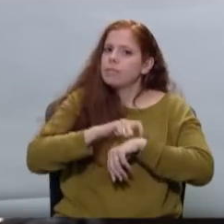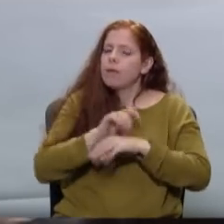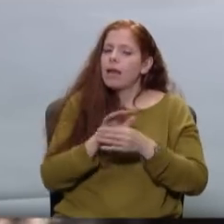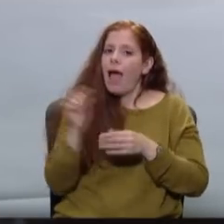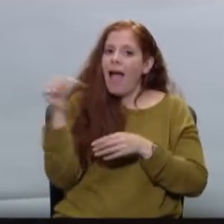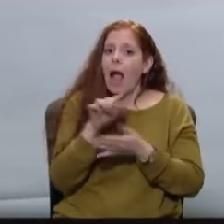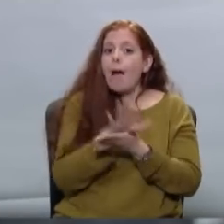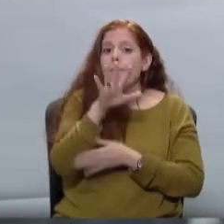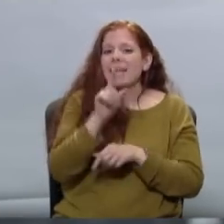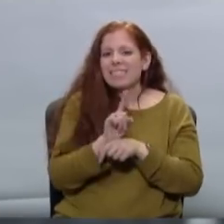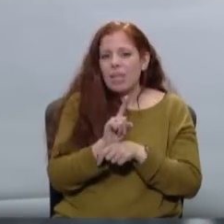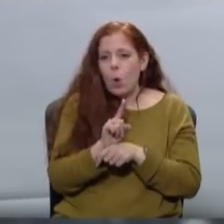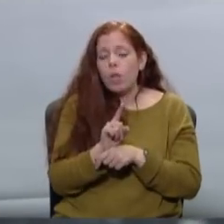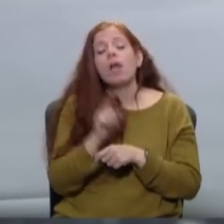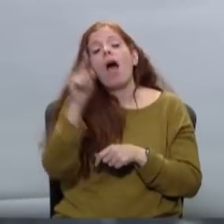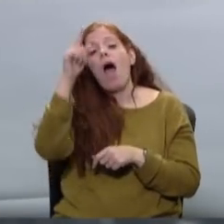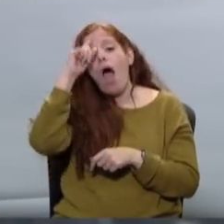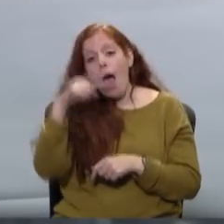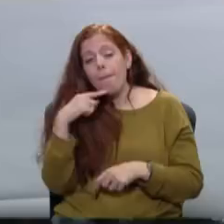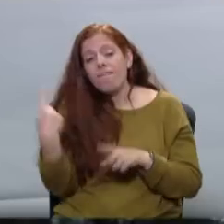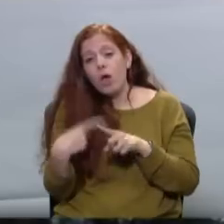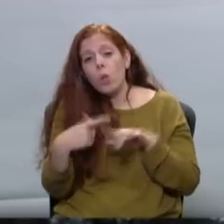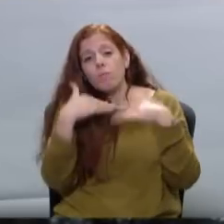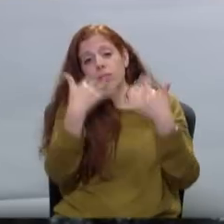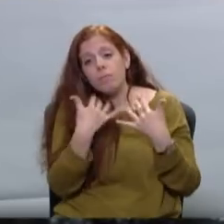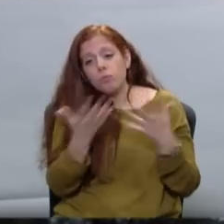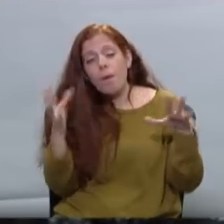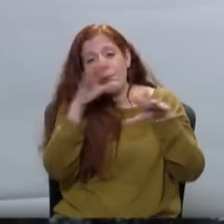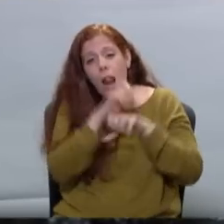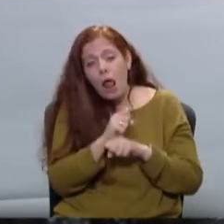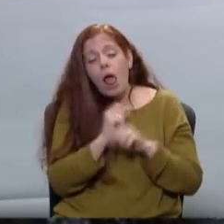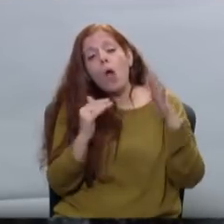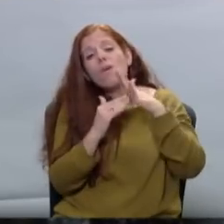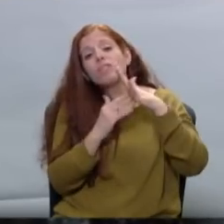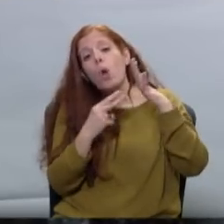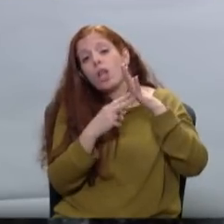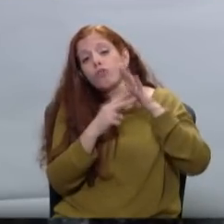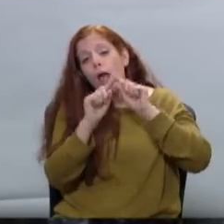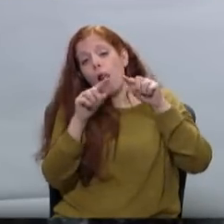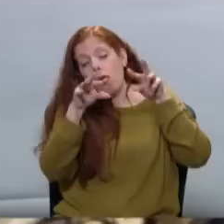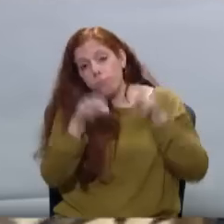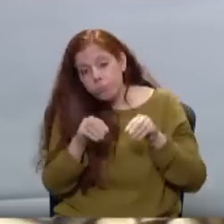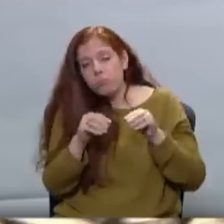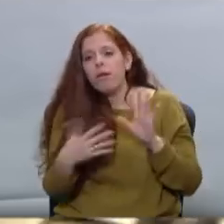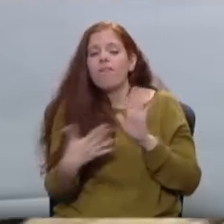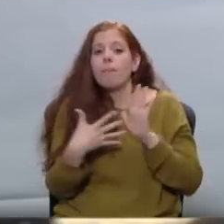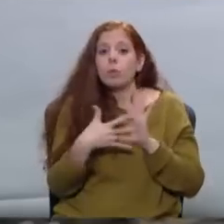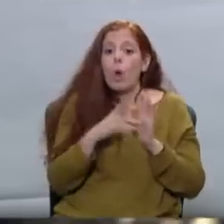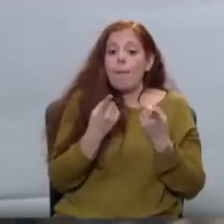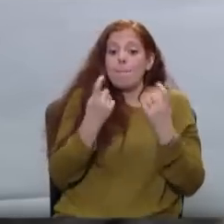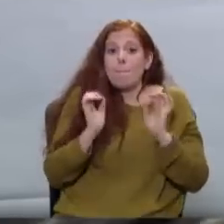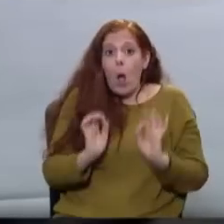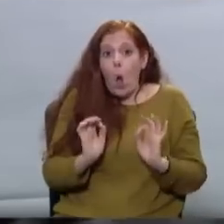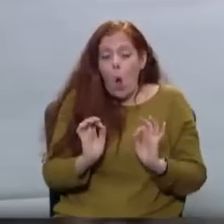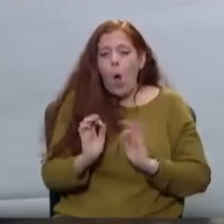דקות. האב והדוד מספרים שבמשך הלילה היו כמה הפסקות חשמל ונבדק, אם המקור לשריפה היה